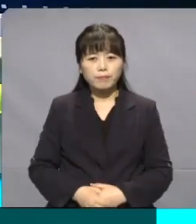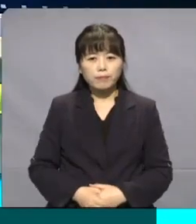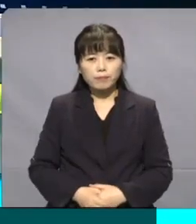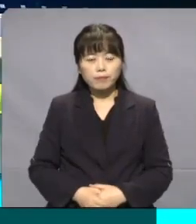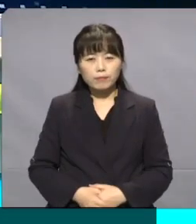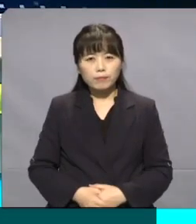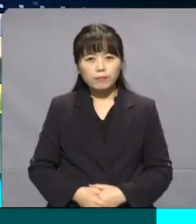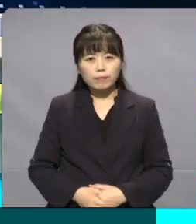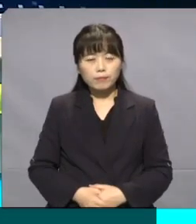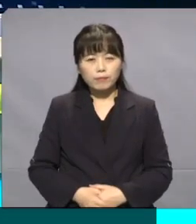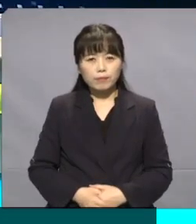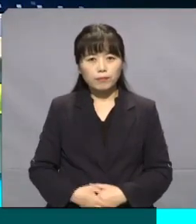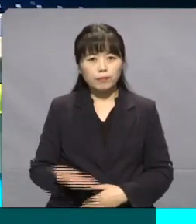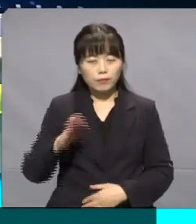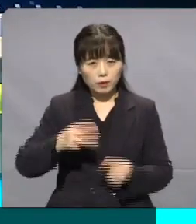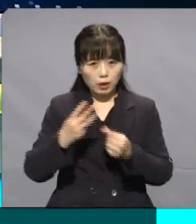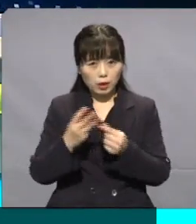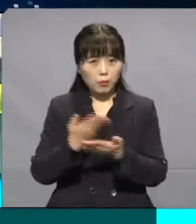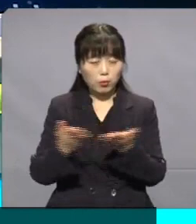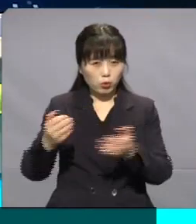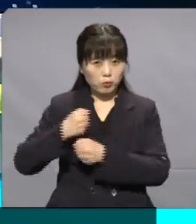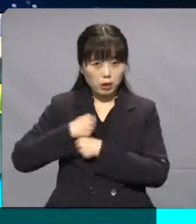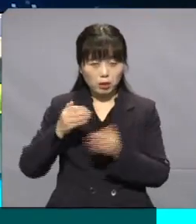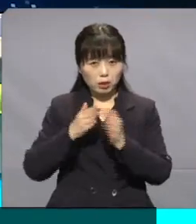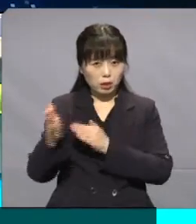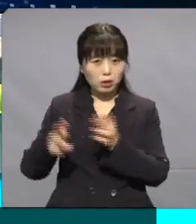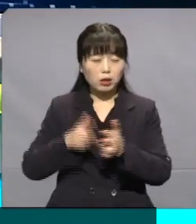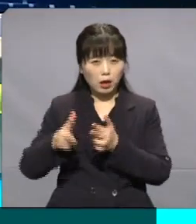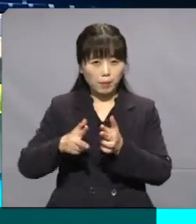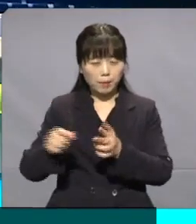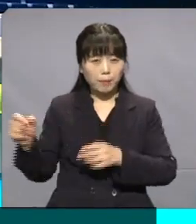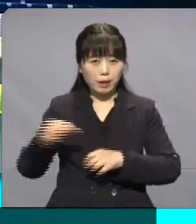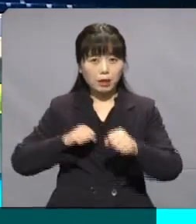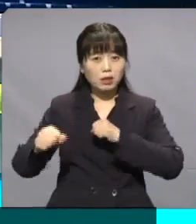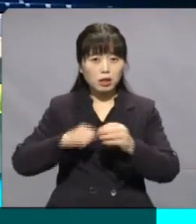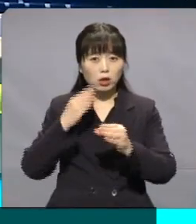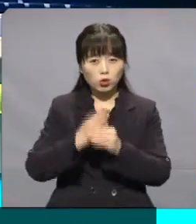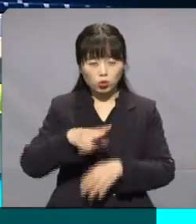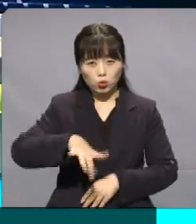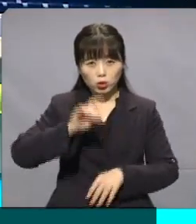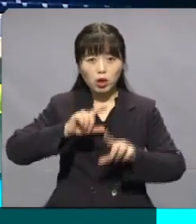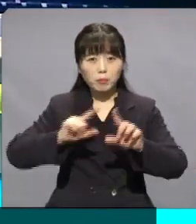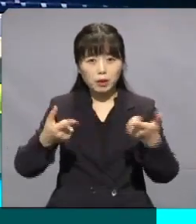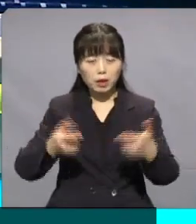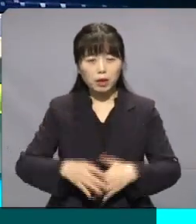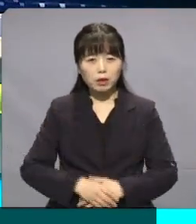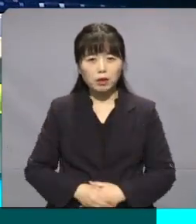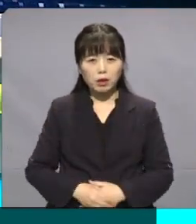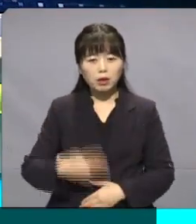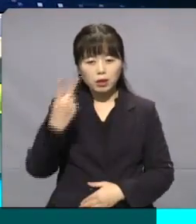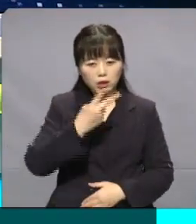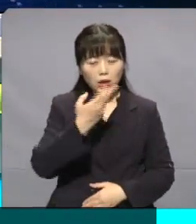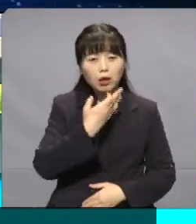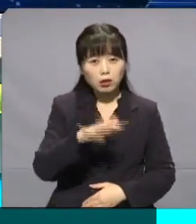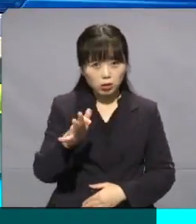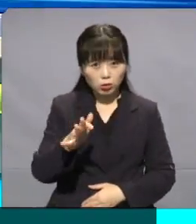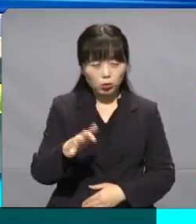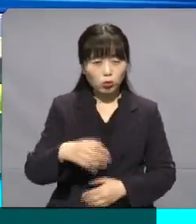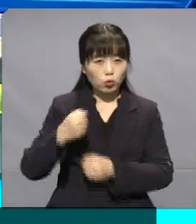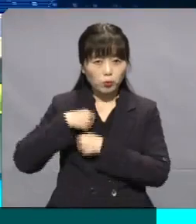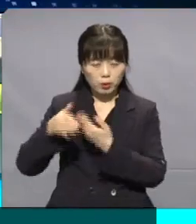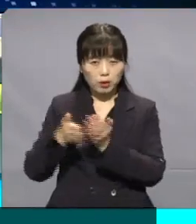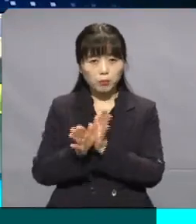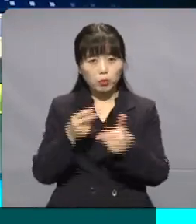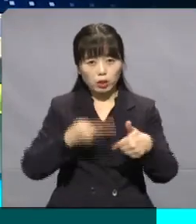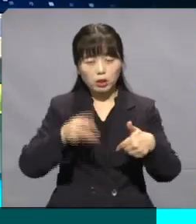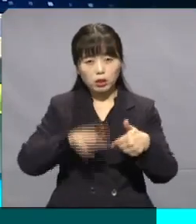그렇군요. 그런데 3보급단 이전 사업에 불을 지피고자 한 게 이번이 사실 처음은 아닌데. 그렇죠. 2019년이었죠. 국방부와 예.